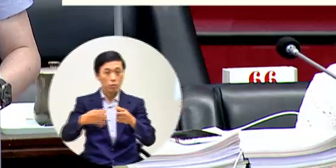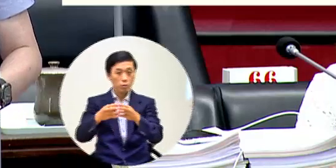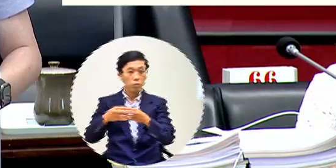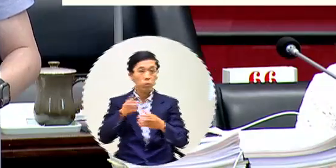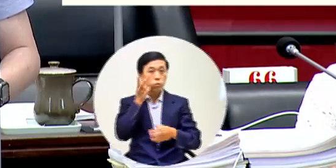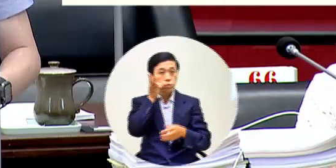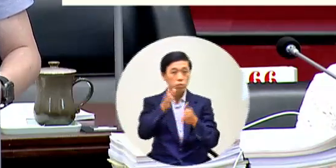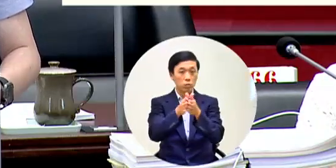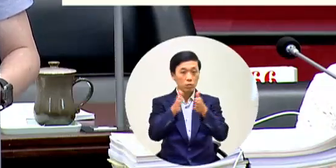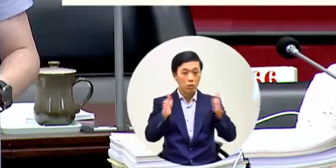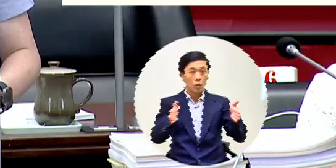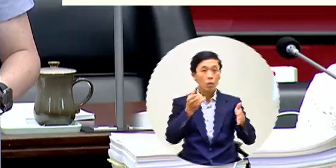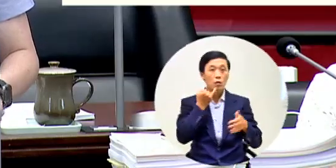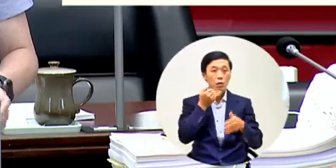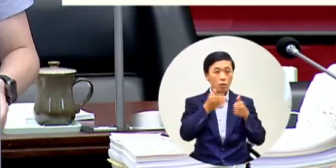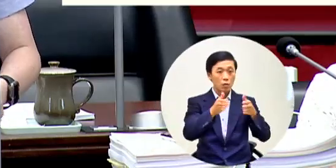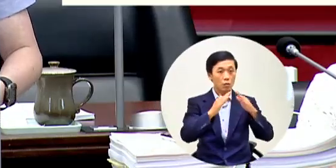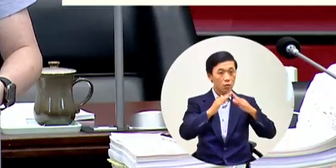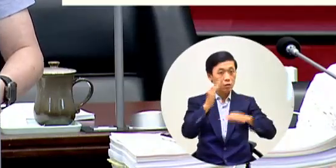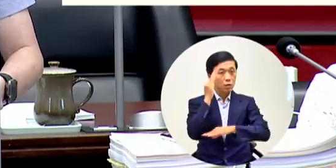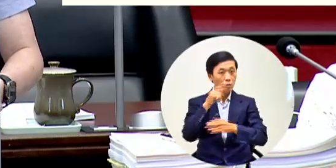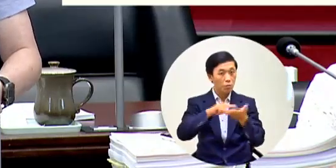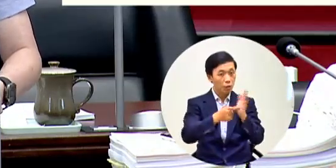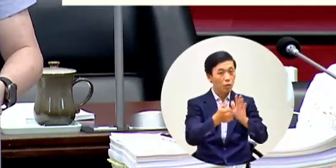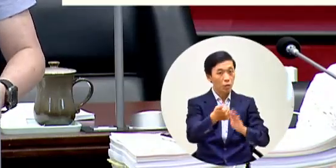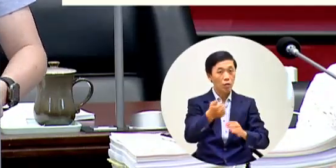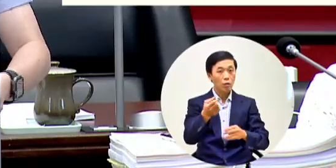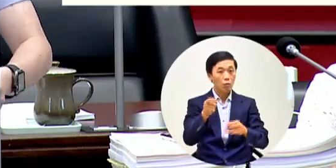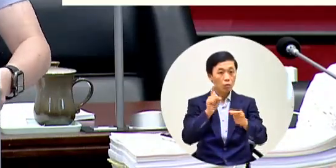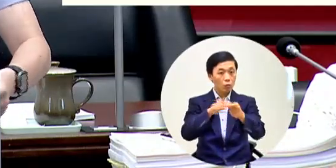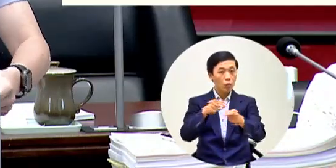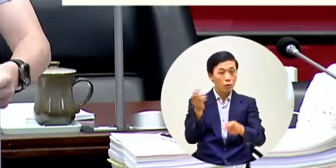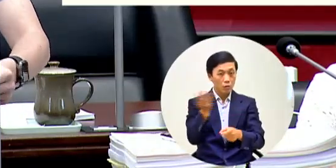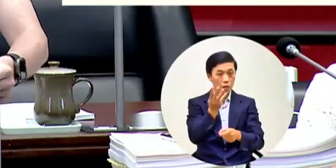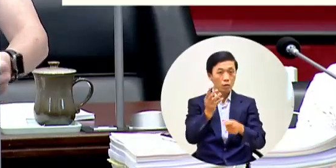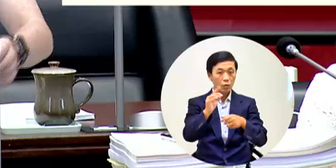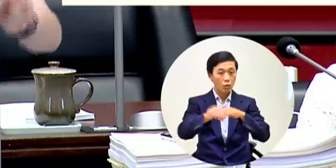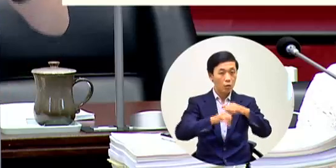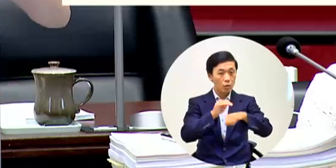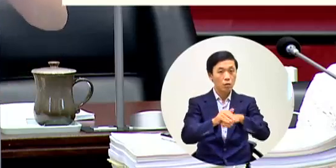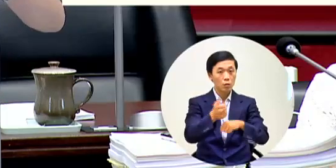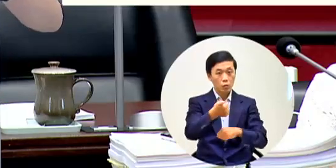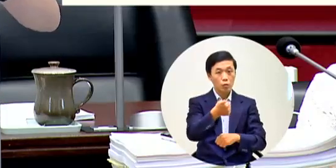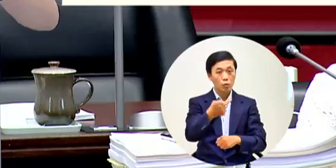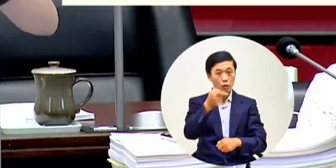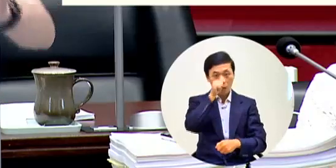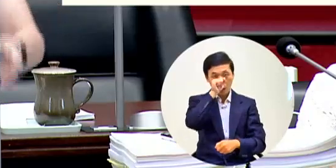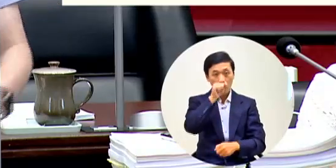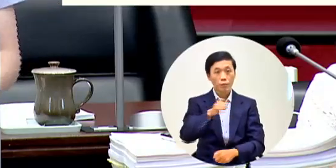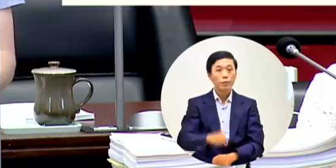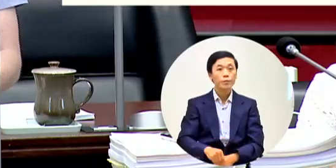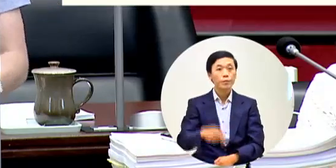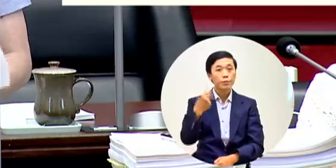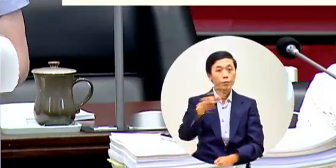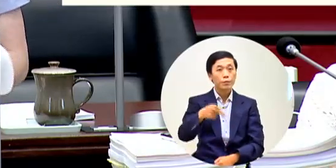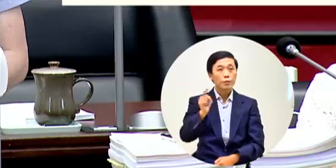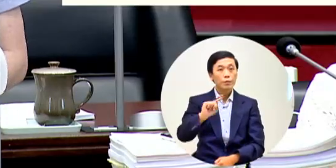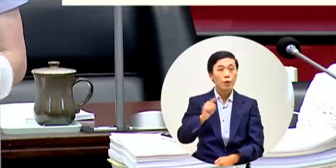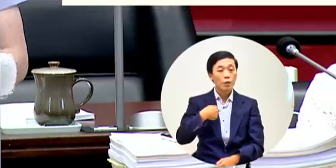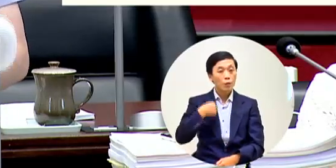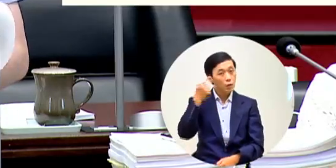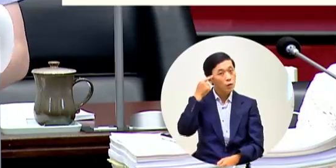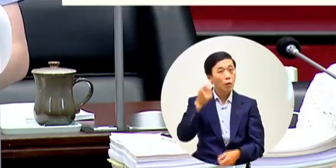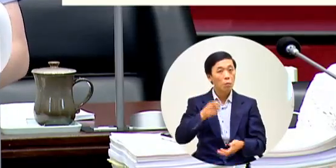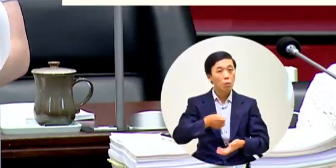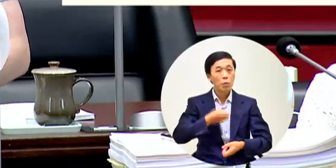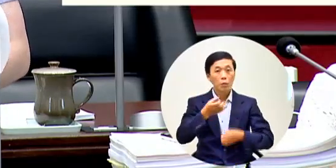当中可以好好把市政做好，把这四大目标做好这样是最好的。那再来我想要讲的就是我